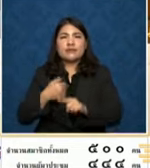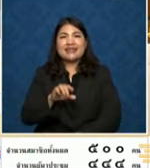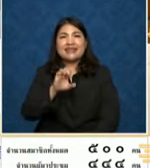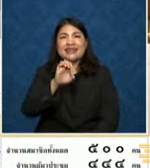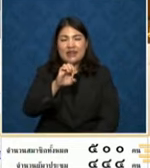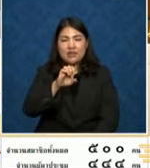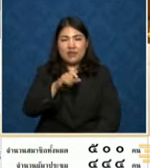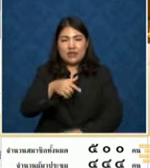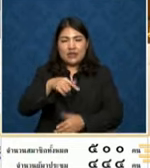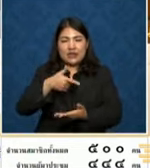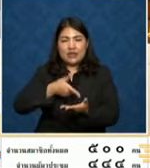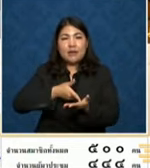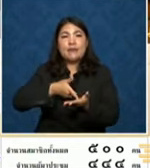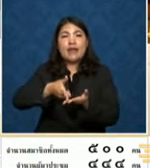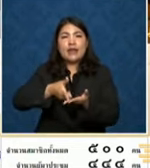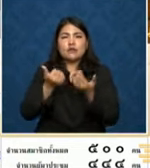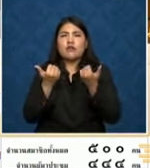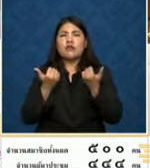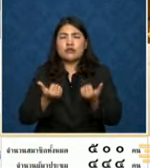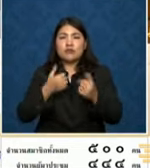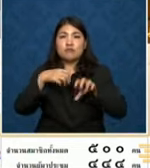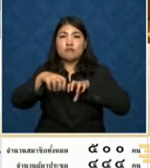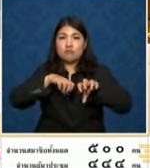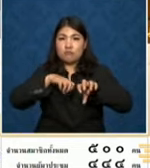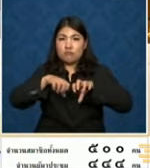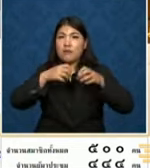location ซึ่งปัจจุบันดำเนินไปแล้ว